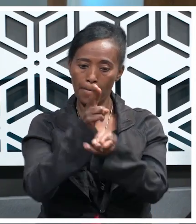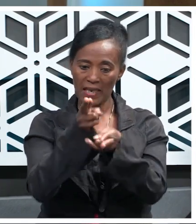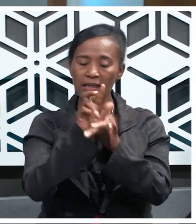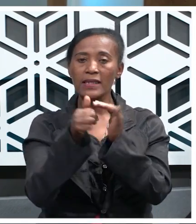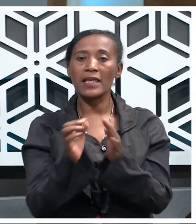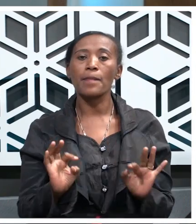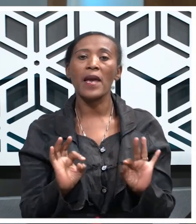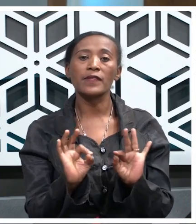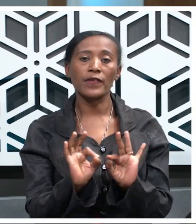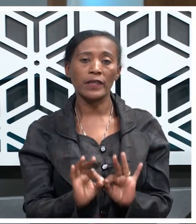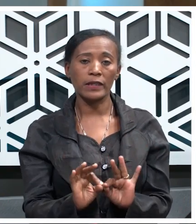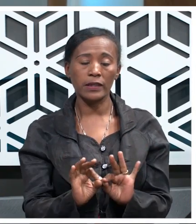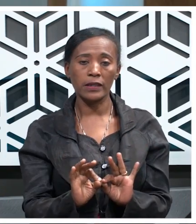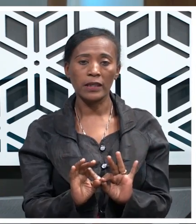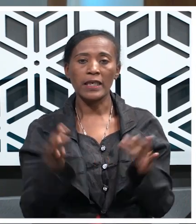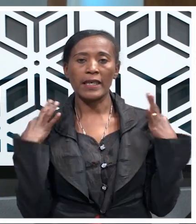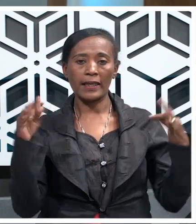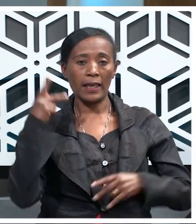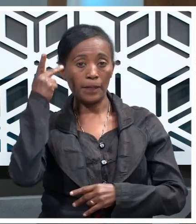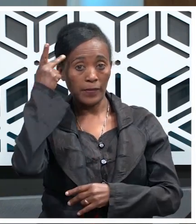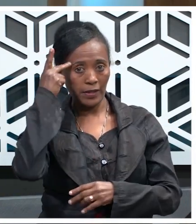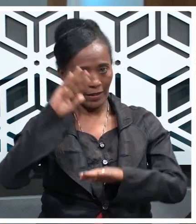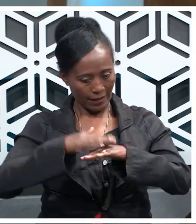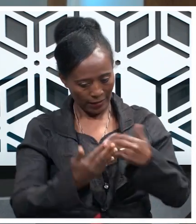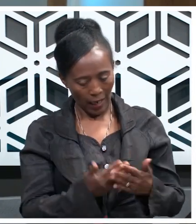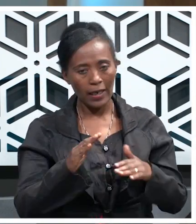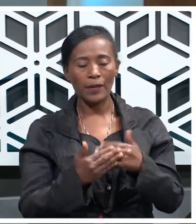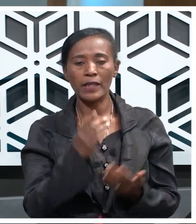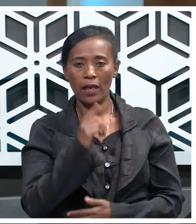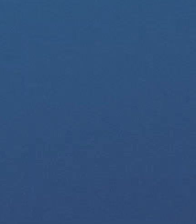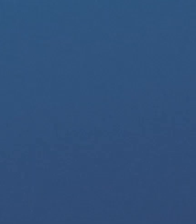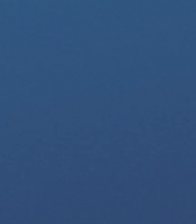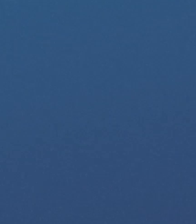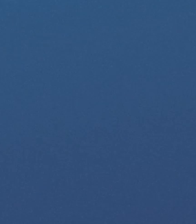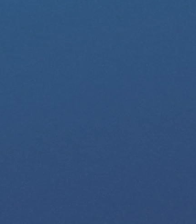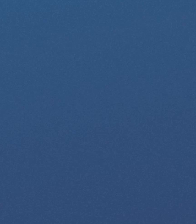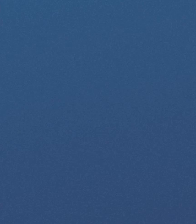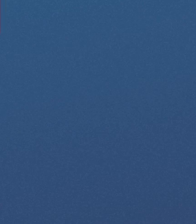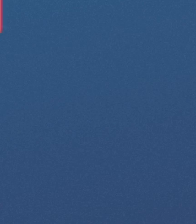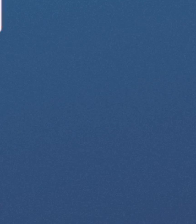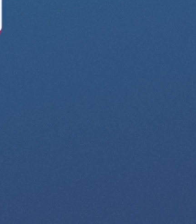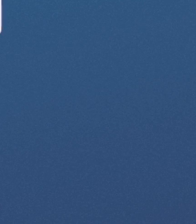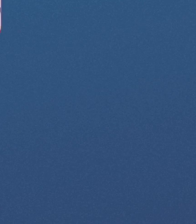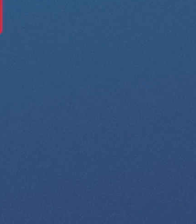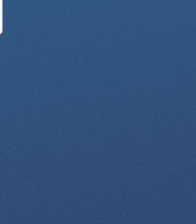ጥያቄዎች መልስም ስለሚያስፈልገን ከጤና ሚኒስቴር እንግዳ ጋብዘናል።